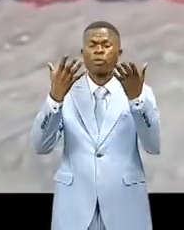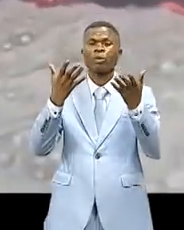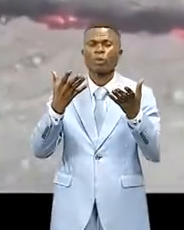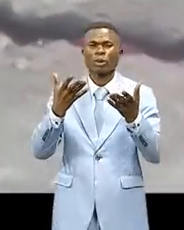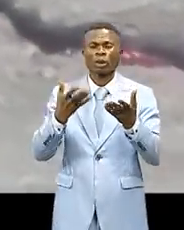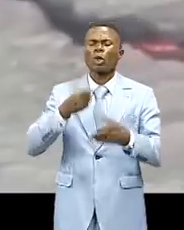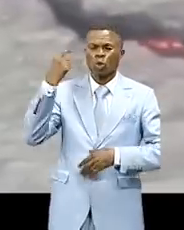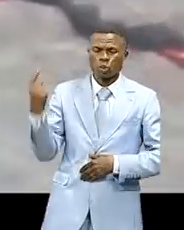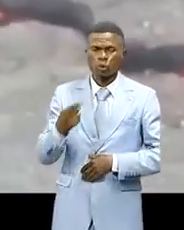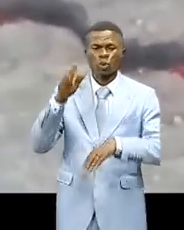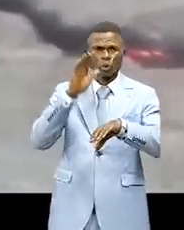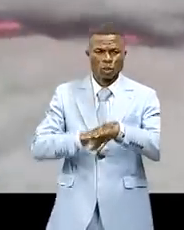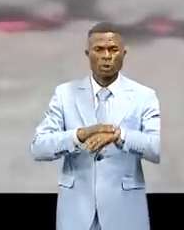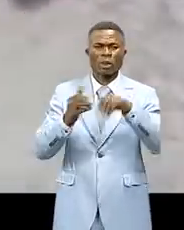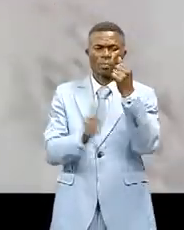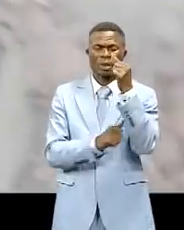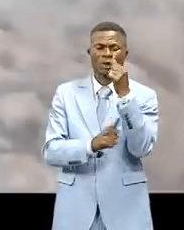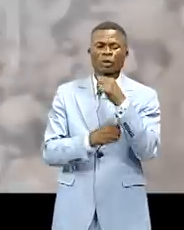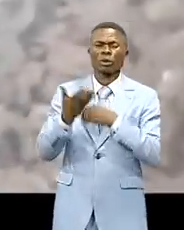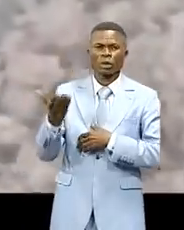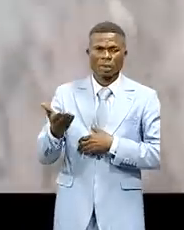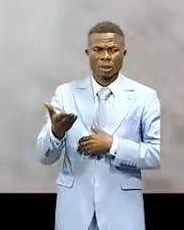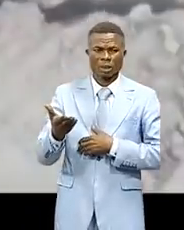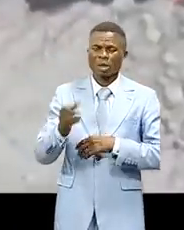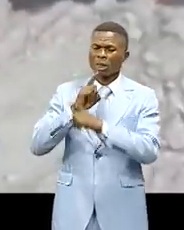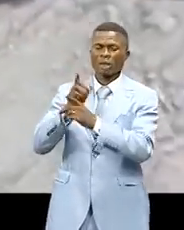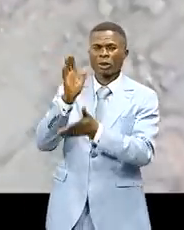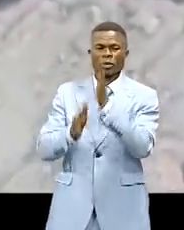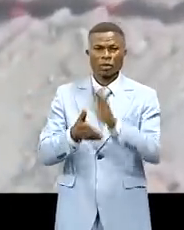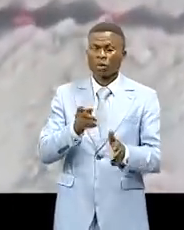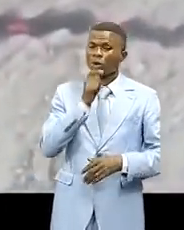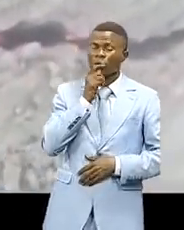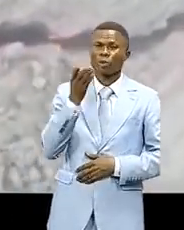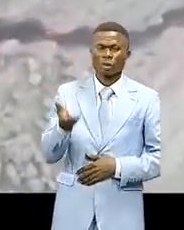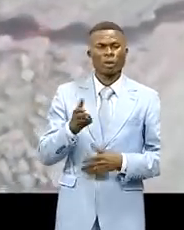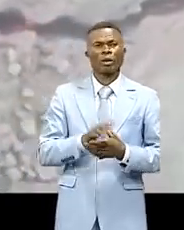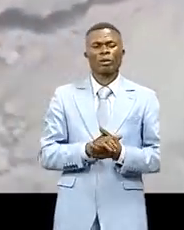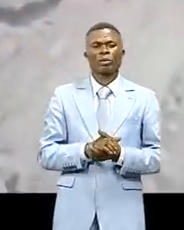tout moment surprendre les habitants sans défense non la moto